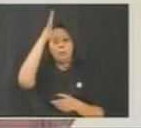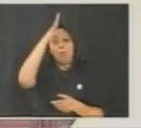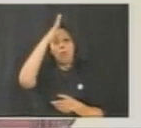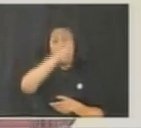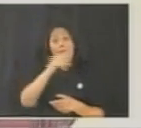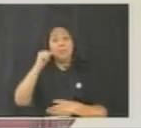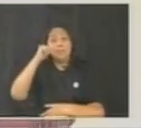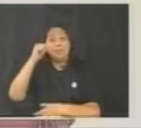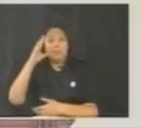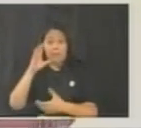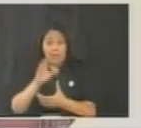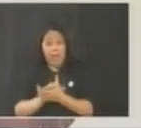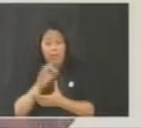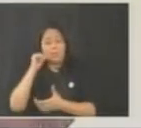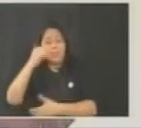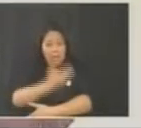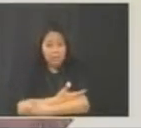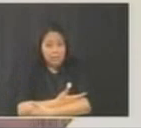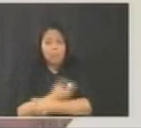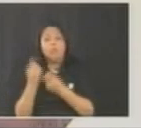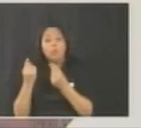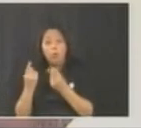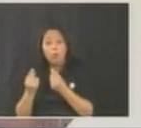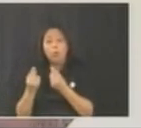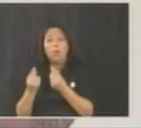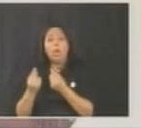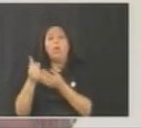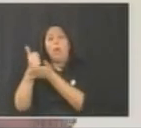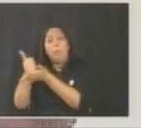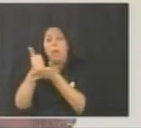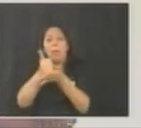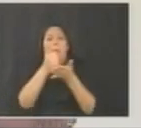Marami sa inyong kasama ko ngayon na